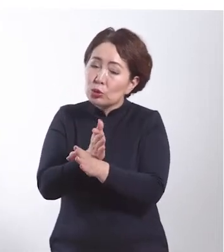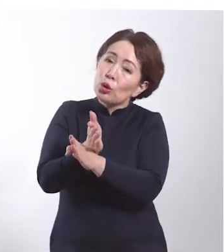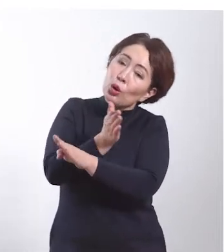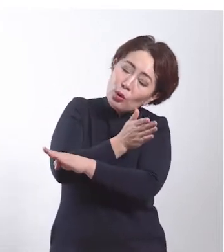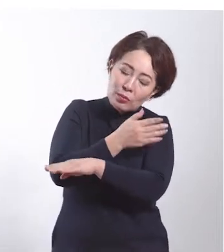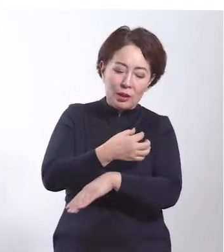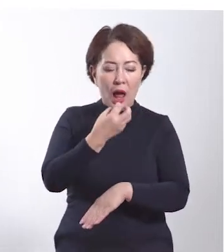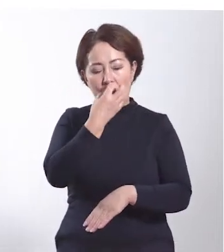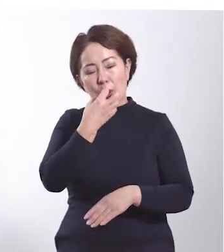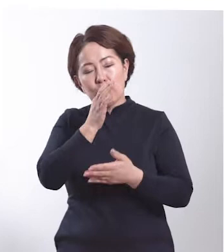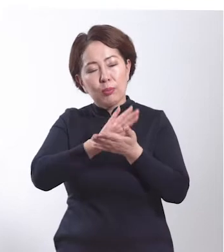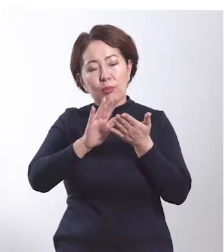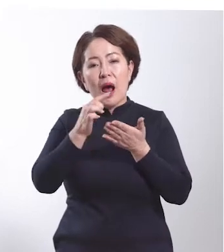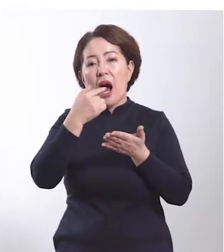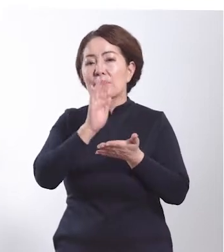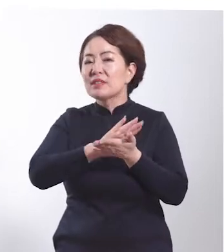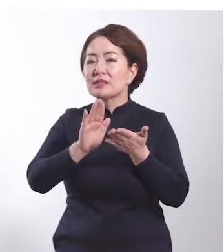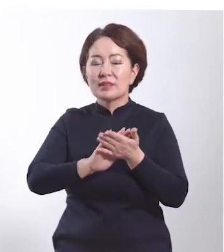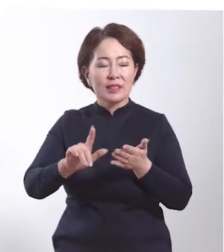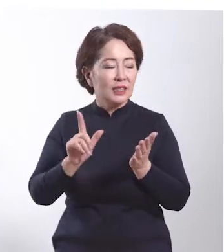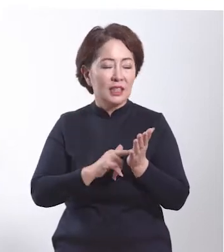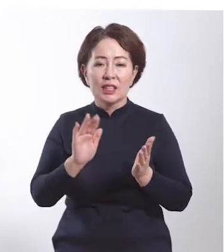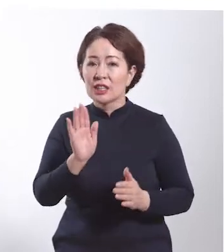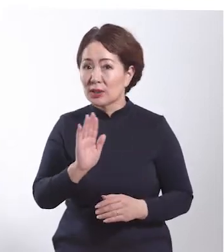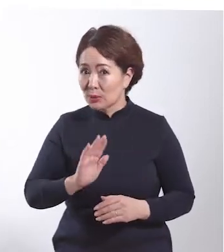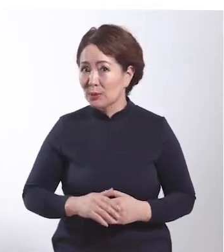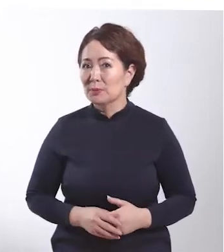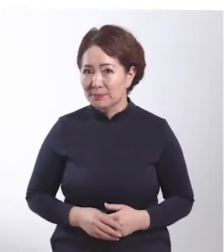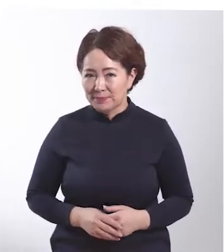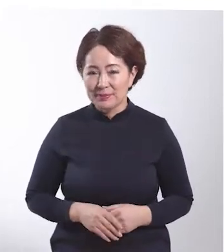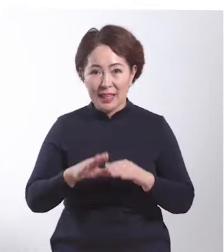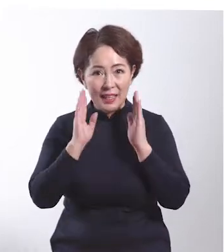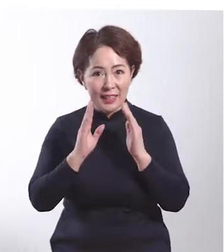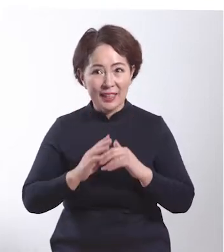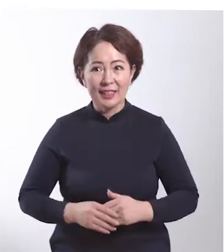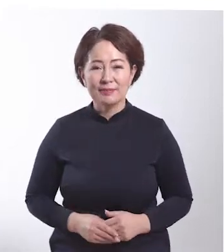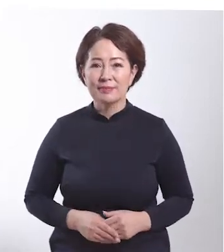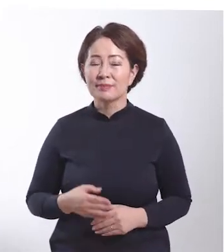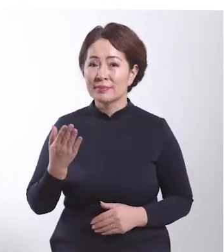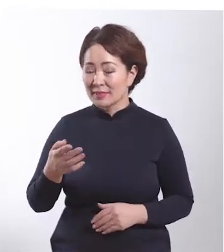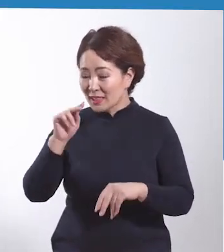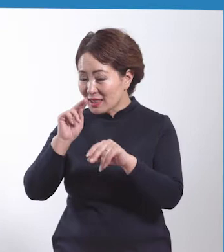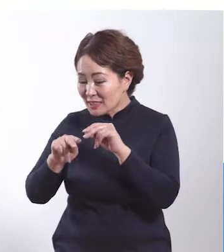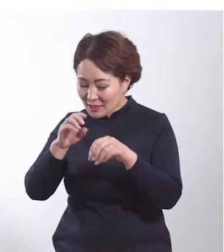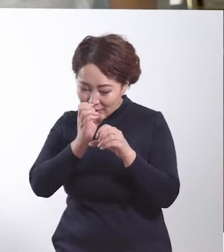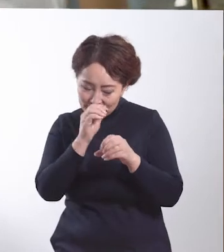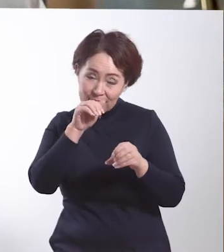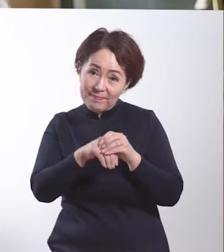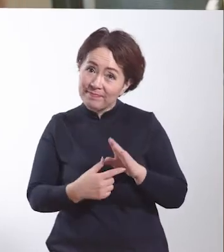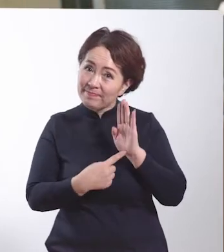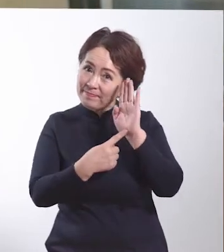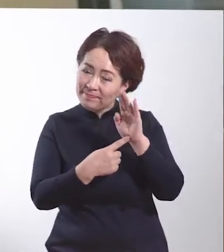ба 30 минутын өмнөөс ам зайлагч шингэн зэрэг амны хөндөй цэвэрлэх бүтээгдэхүүнийг хэрэглэж болохгүйг анхаарна уу.